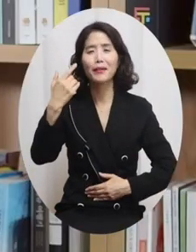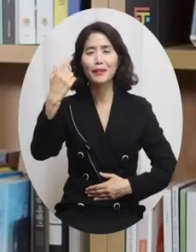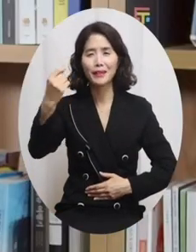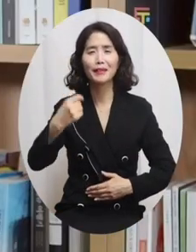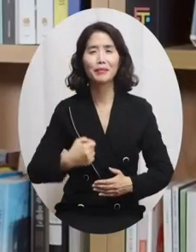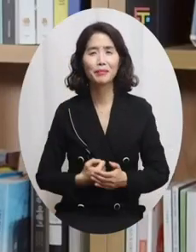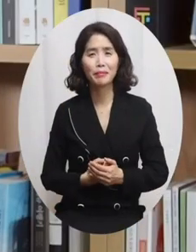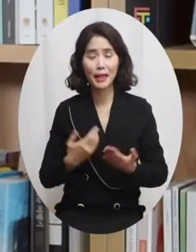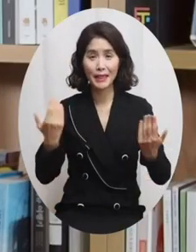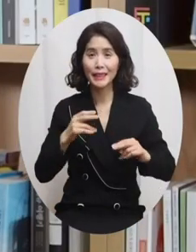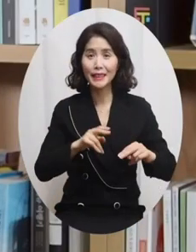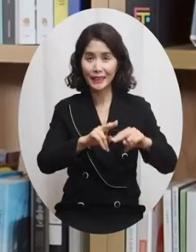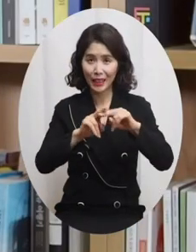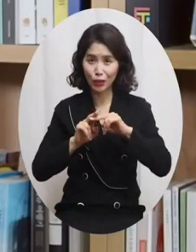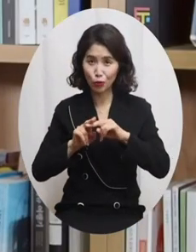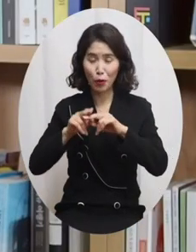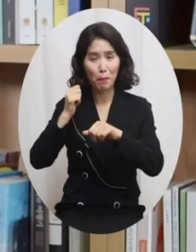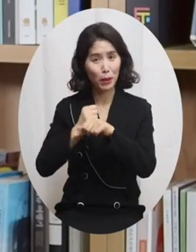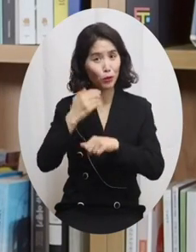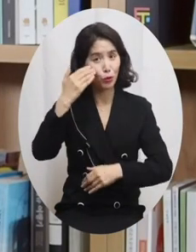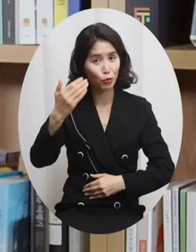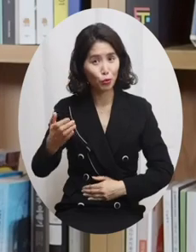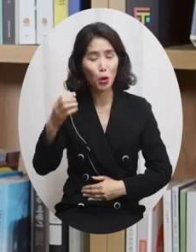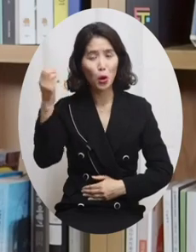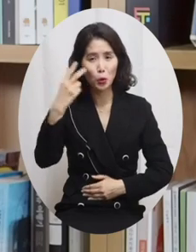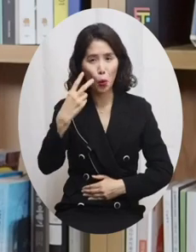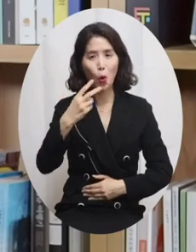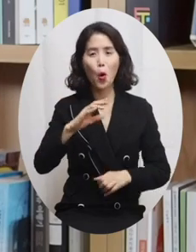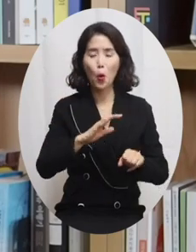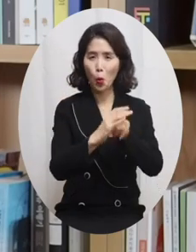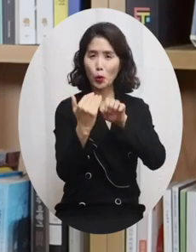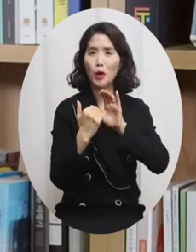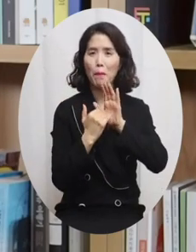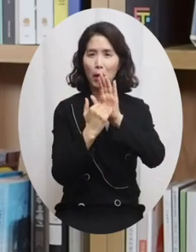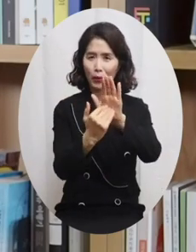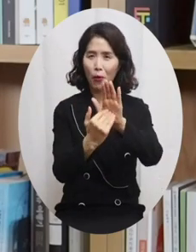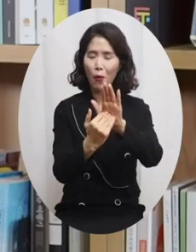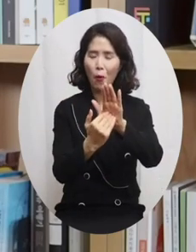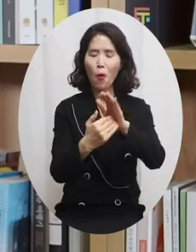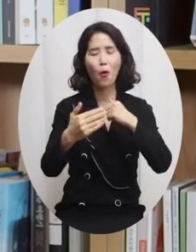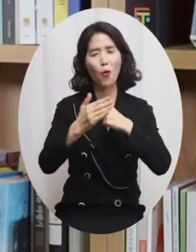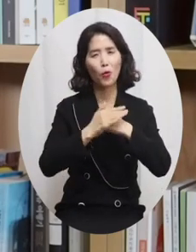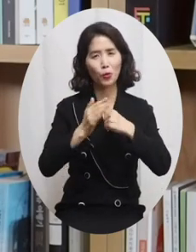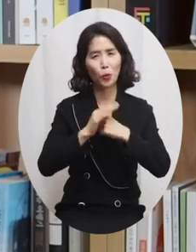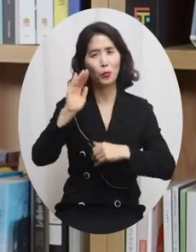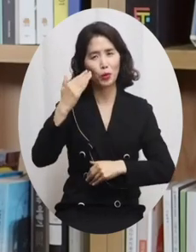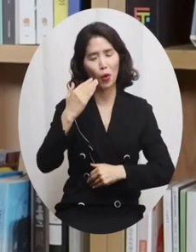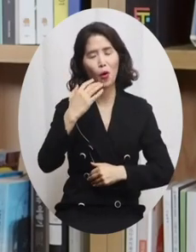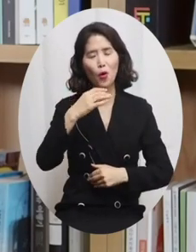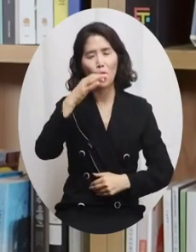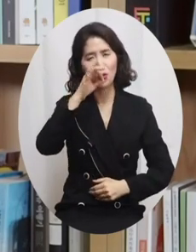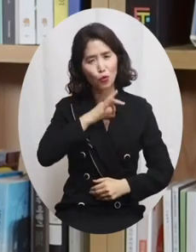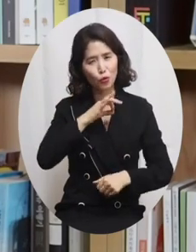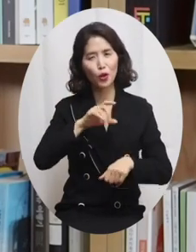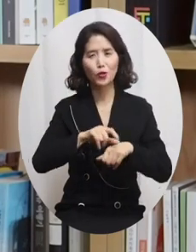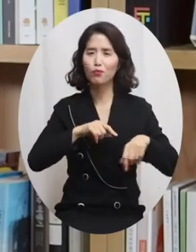같습니다. 그 일자리도 제공해 주시면서 또 방역에도 도움이